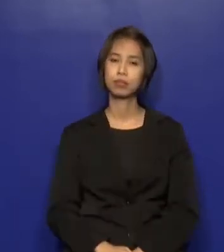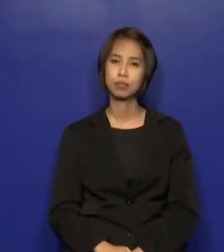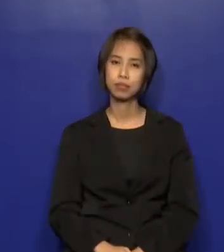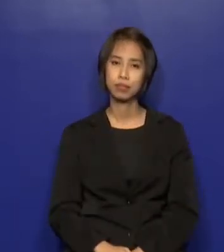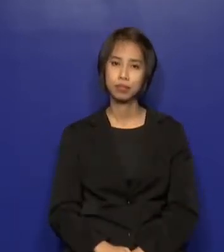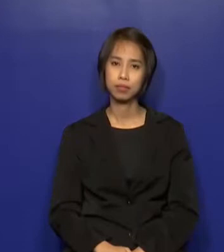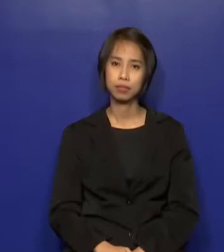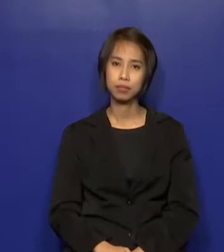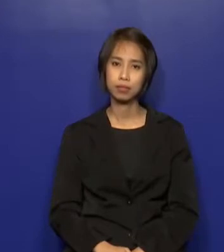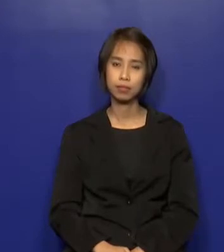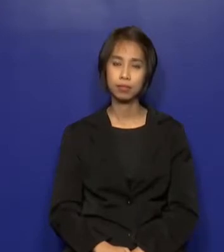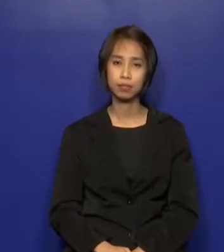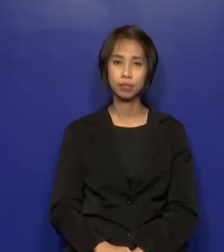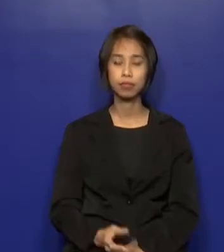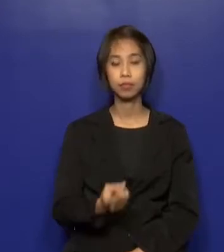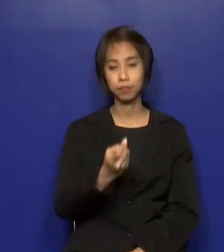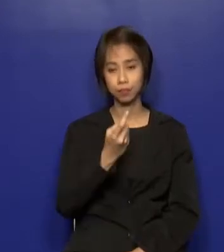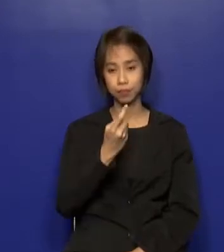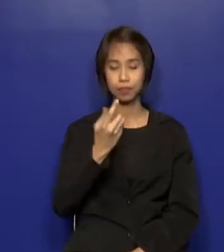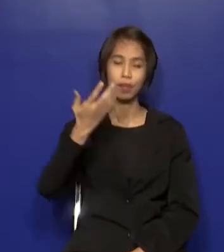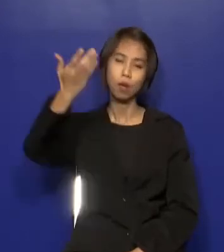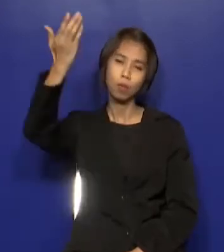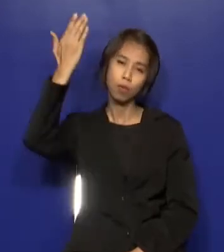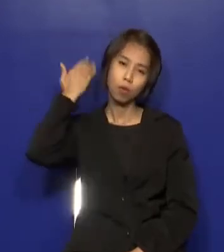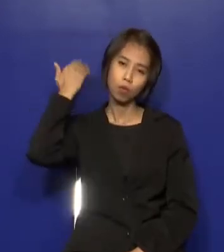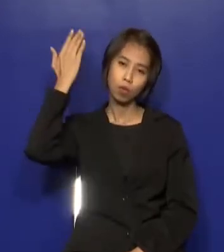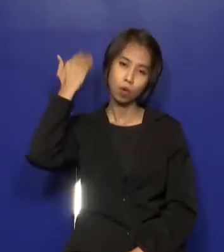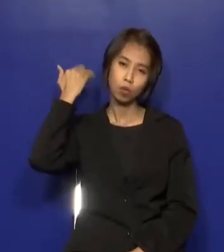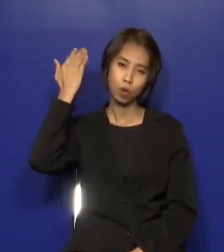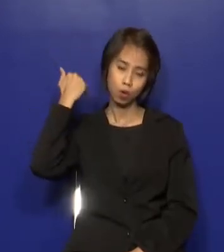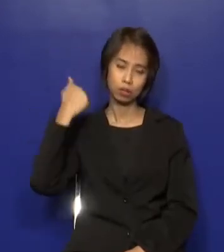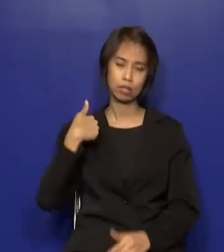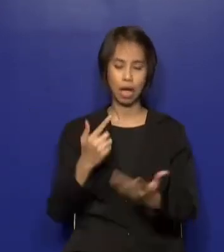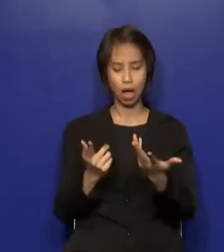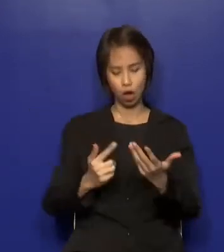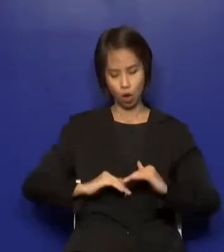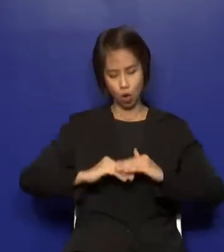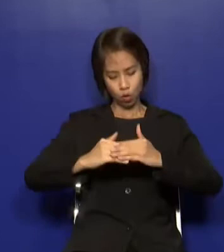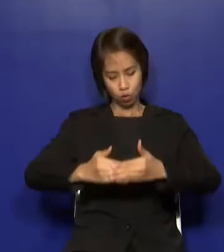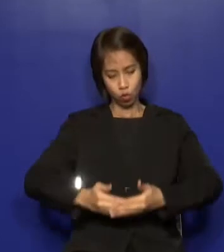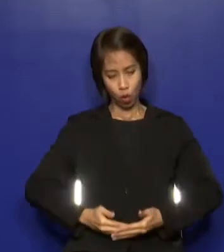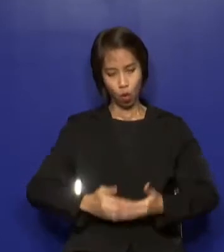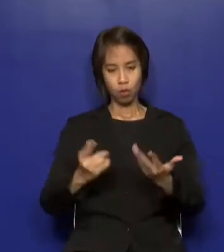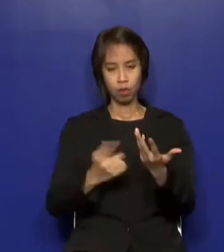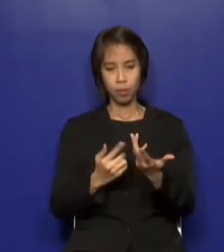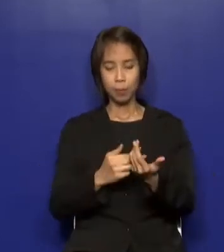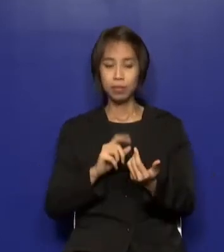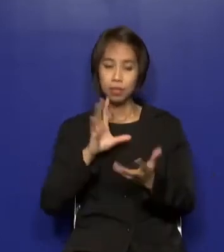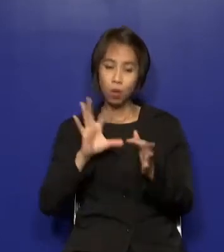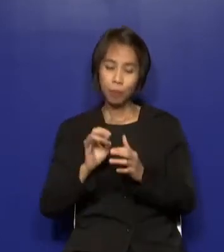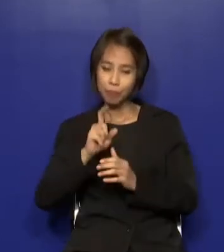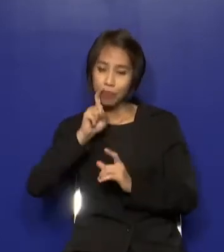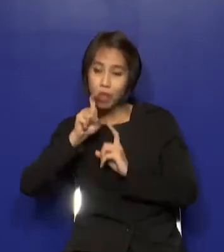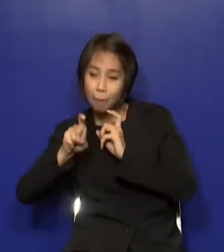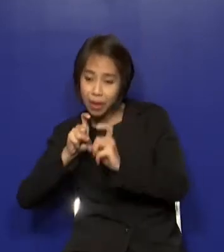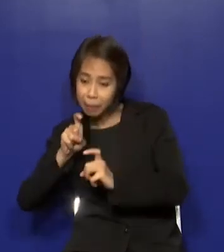ถามว่าในอดีตเนี่ยเราเคยใช้การคำนวณอายุครรภ์โดยใช้การซักประวัติซึ่งความแม่นย